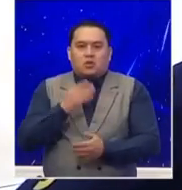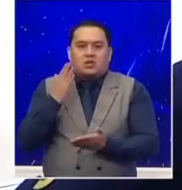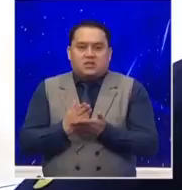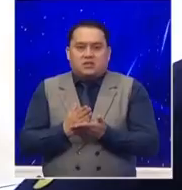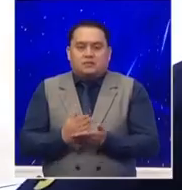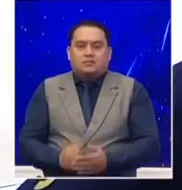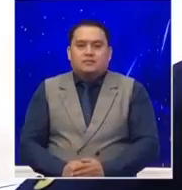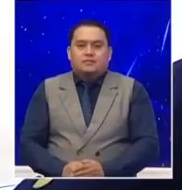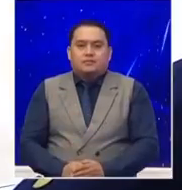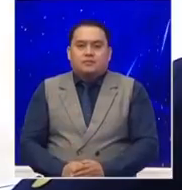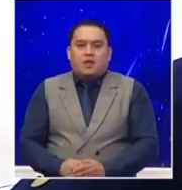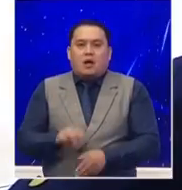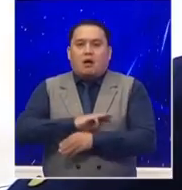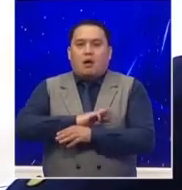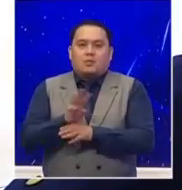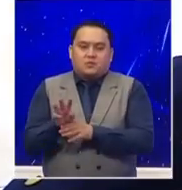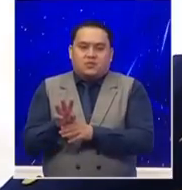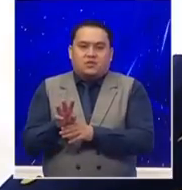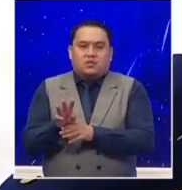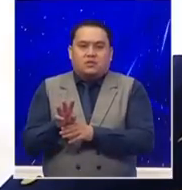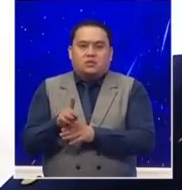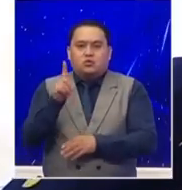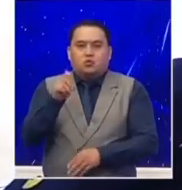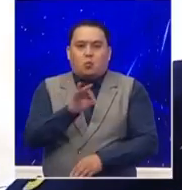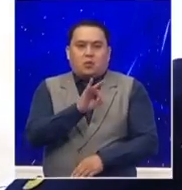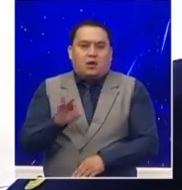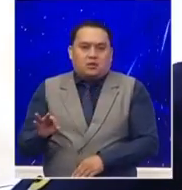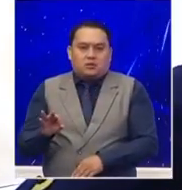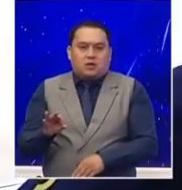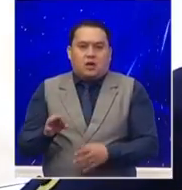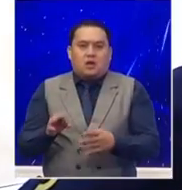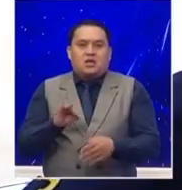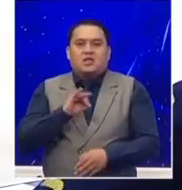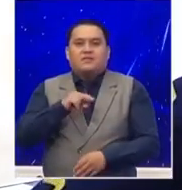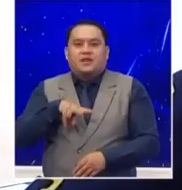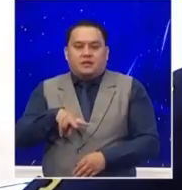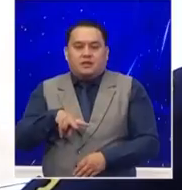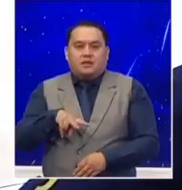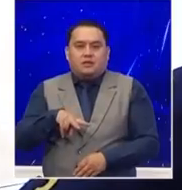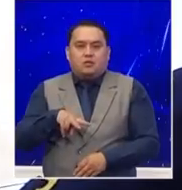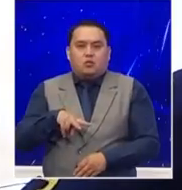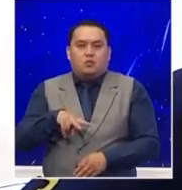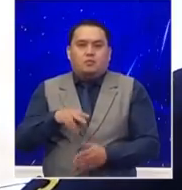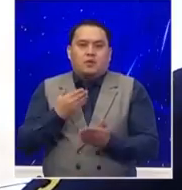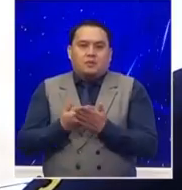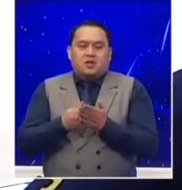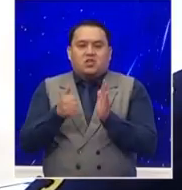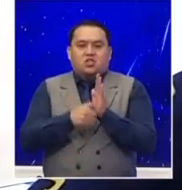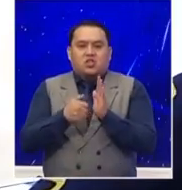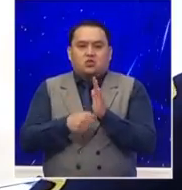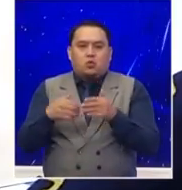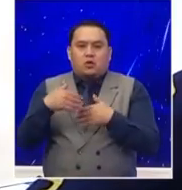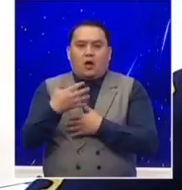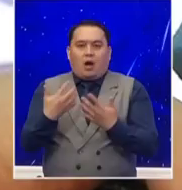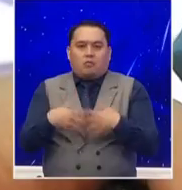регионе. Значит, обеспеченность 100% аппаратами ИВЛ, около 600 аппаратов